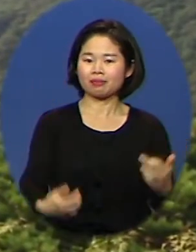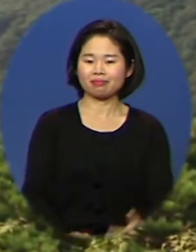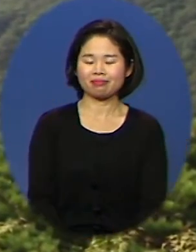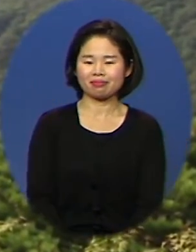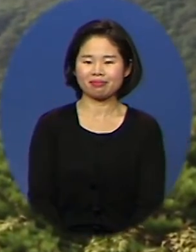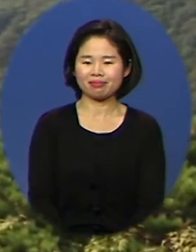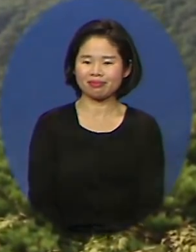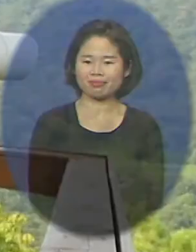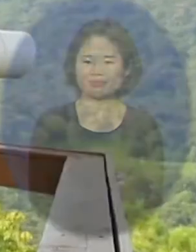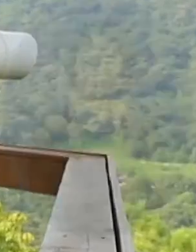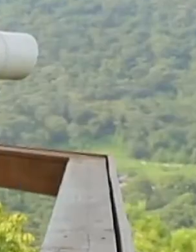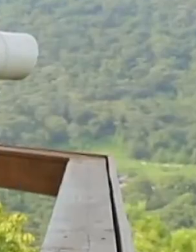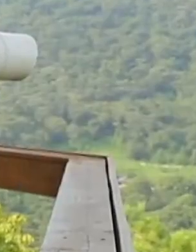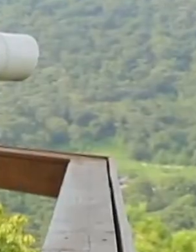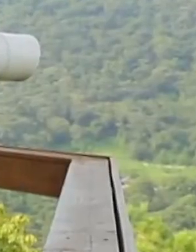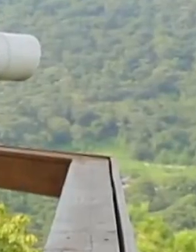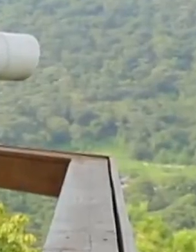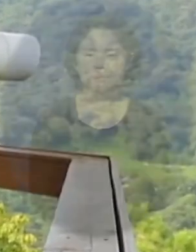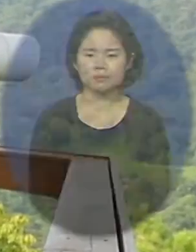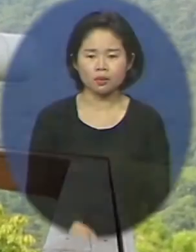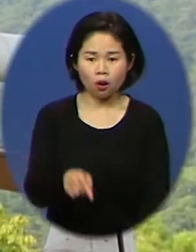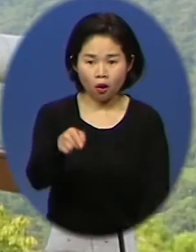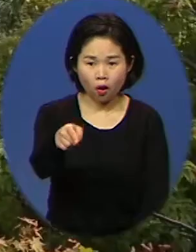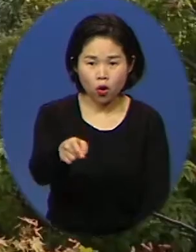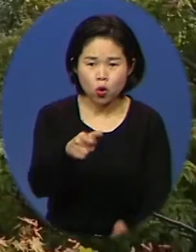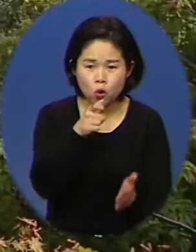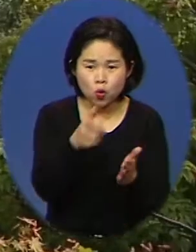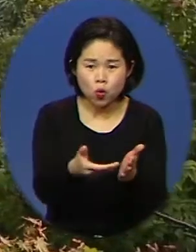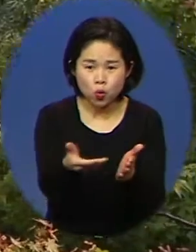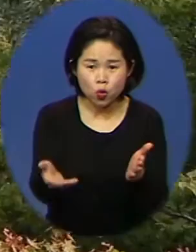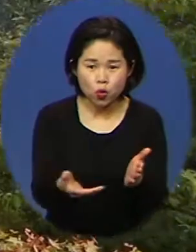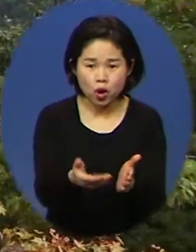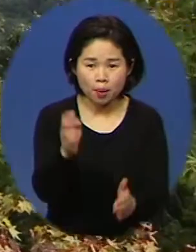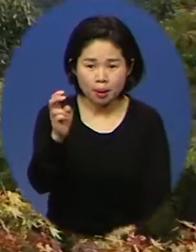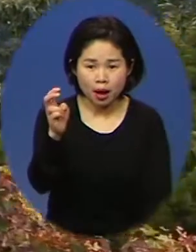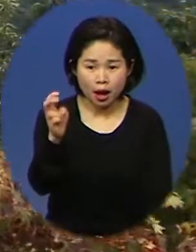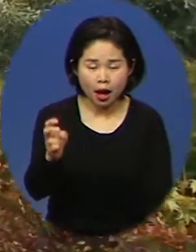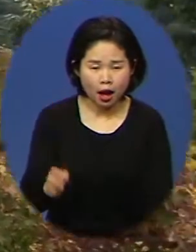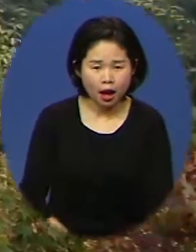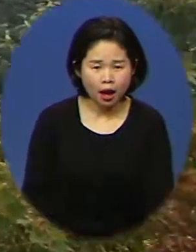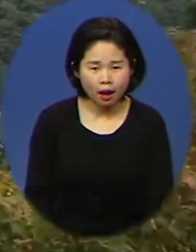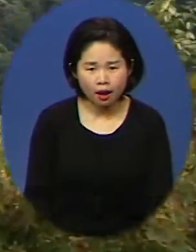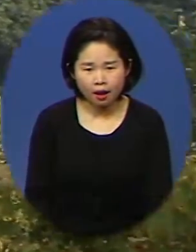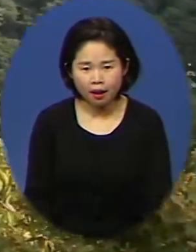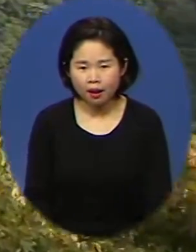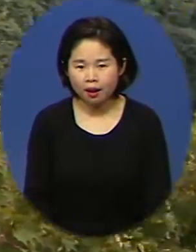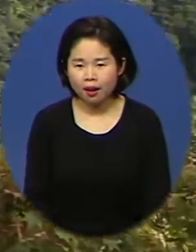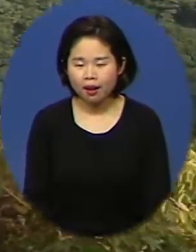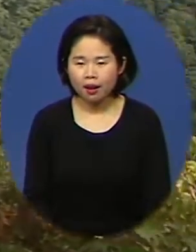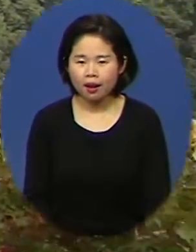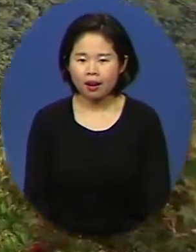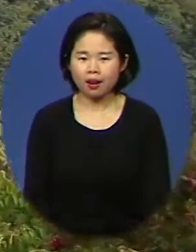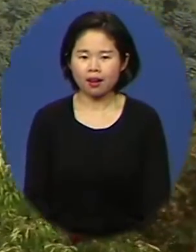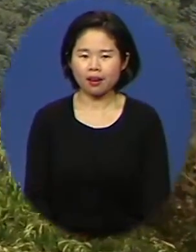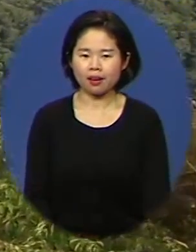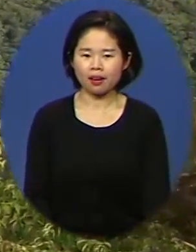저기 밑에 호수인가 봐요. 있는 것 같고.